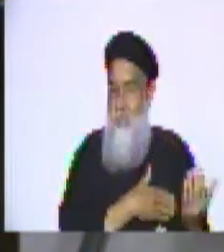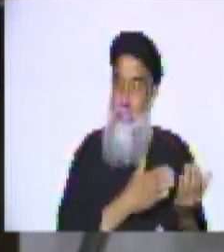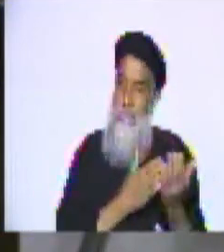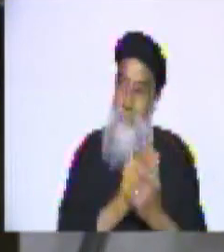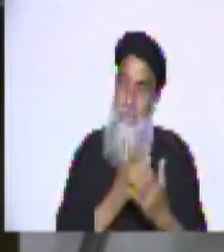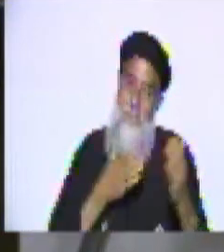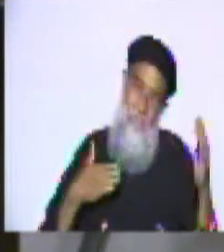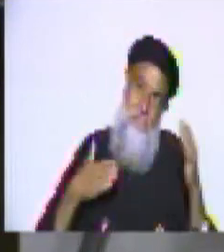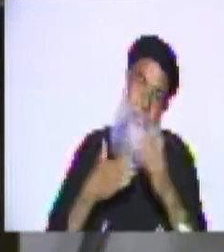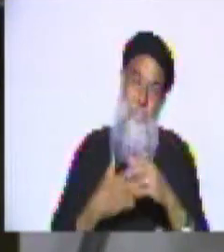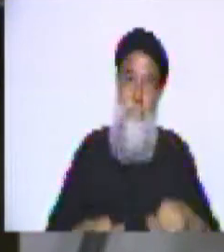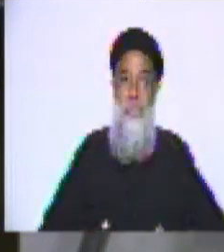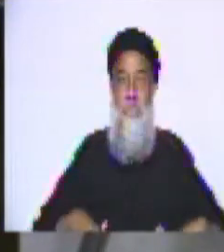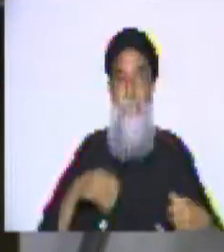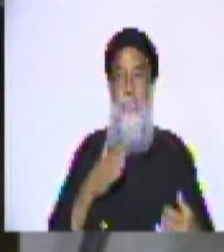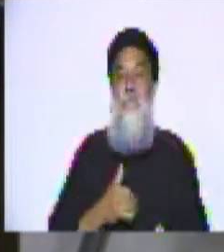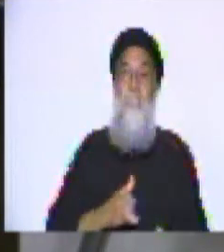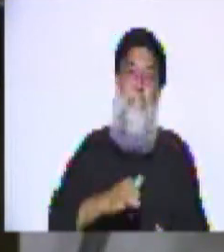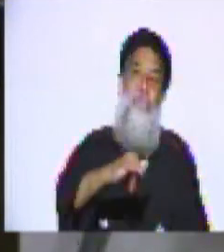الأبدية.